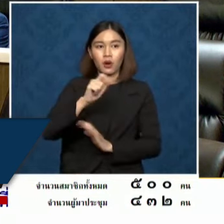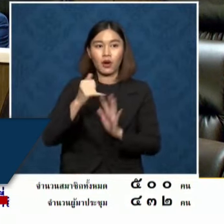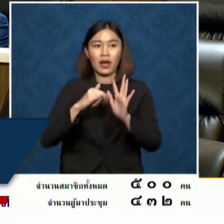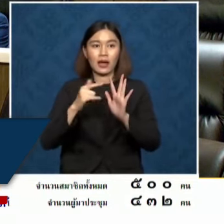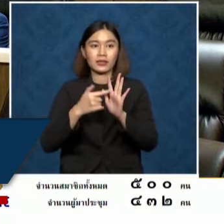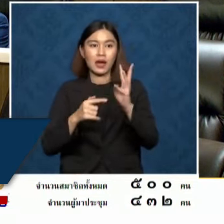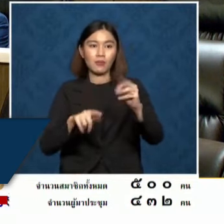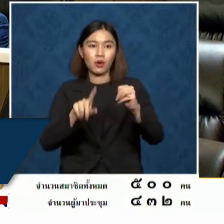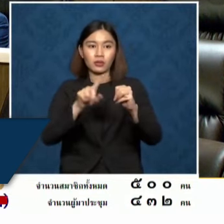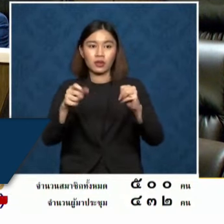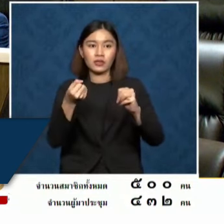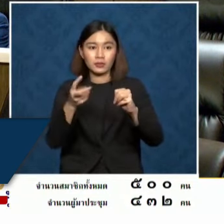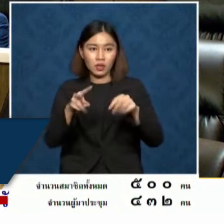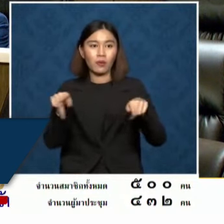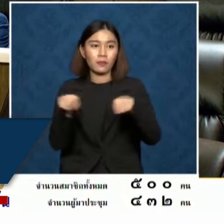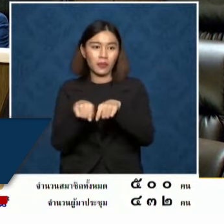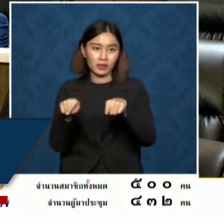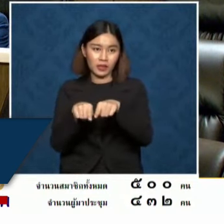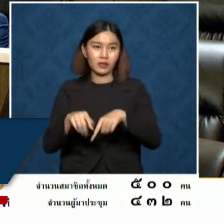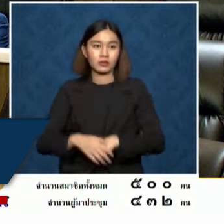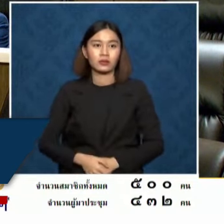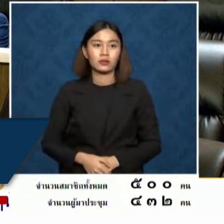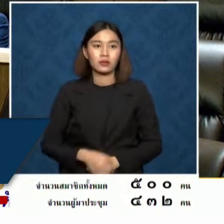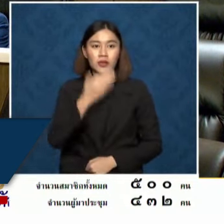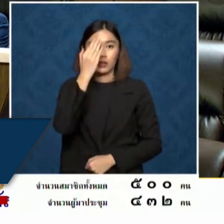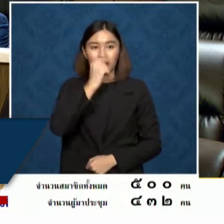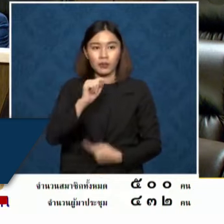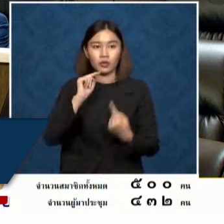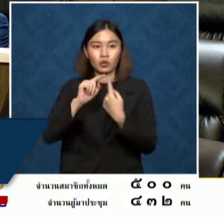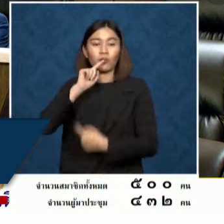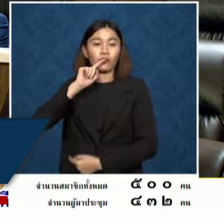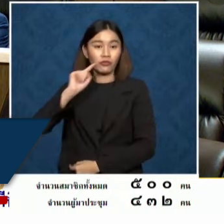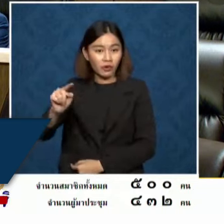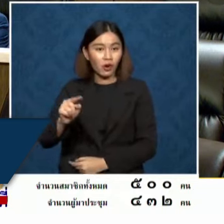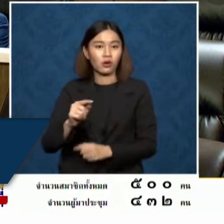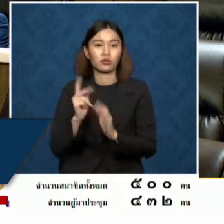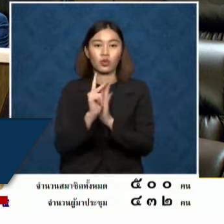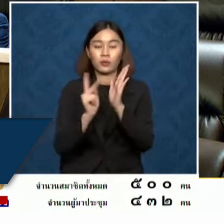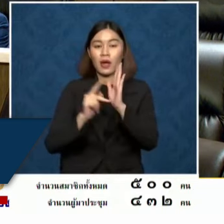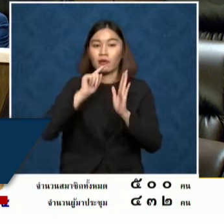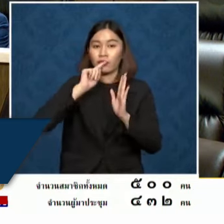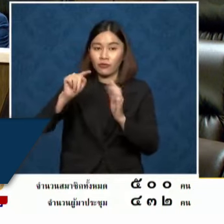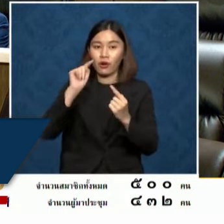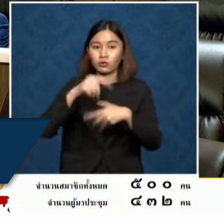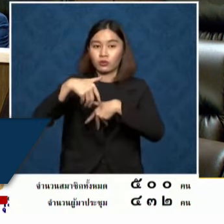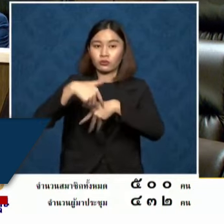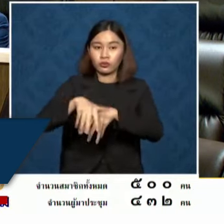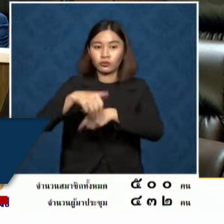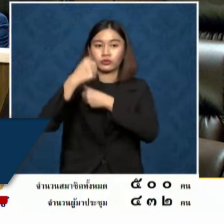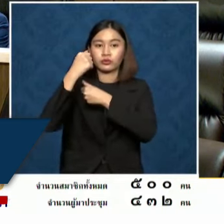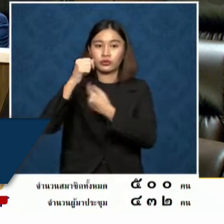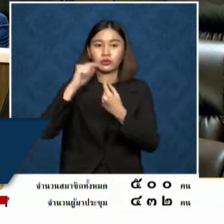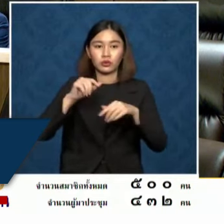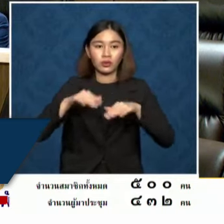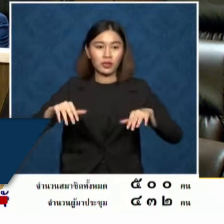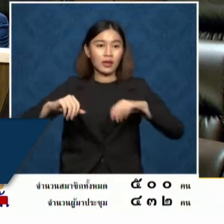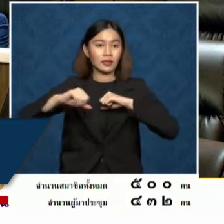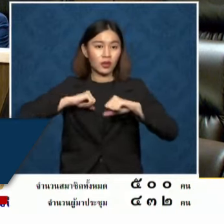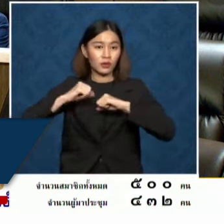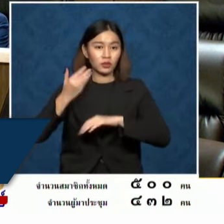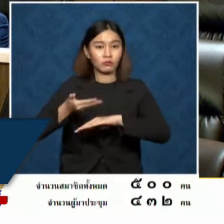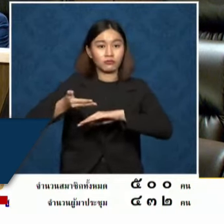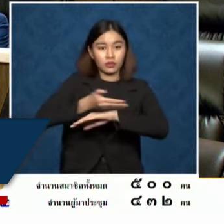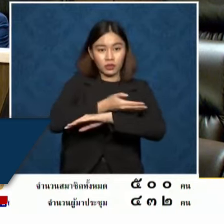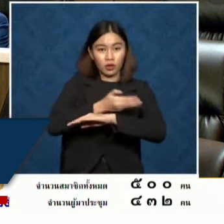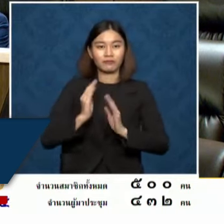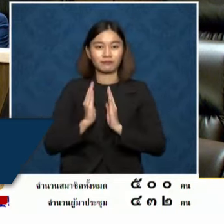112ด้วยเพราะก็ถูกใช้เป็นข้อกล่าวหาดำเนินคดีในการชุมนุมกับเด็กและเยาวชนที่ผ่าน